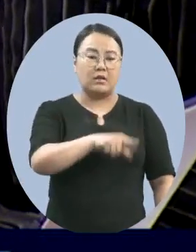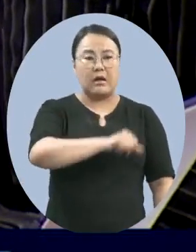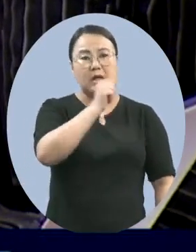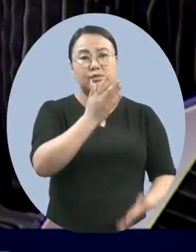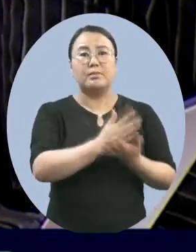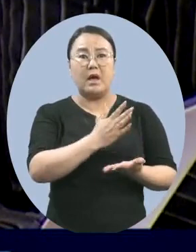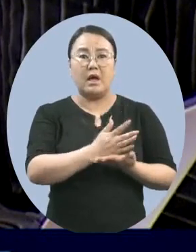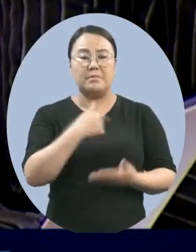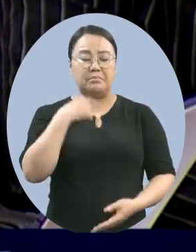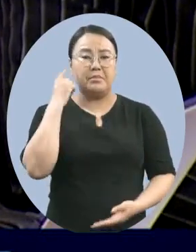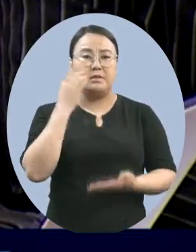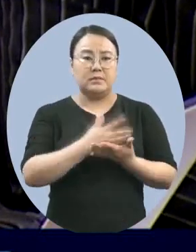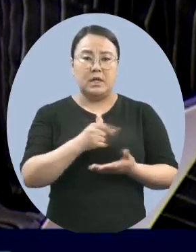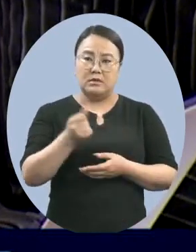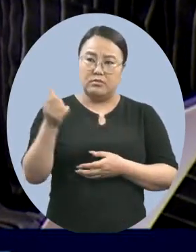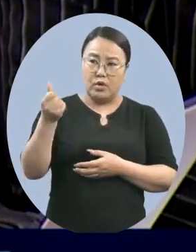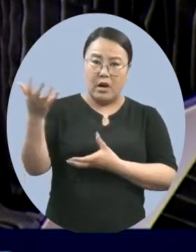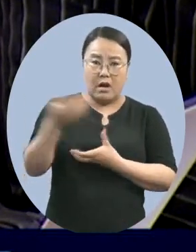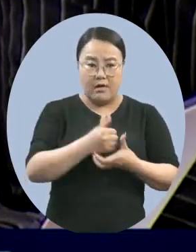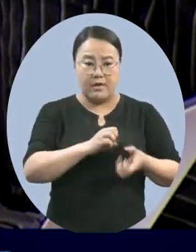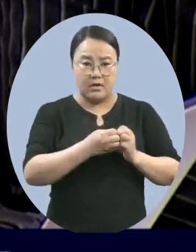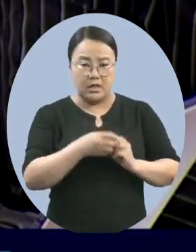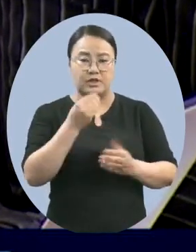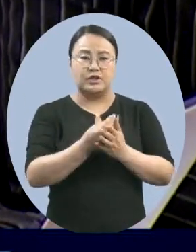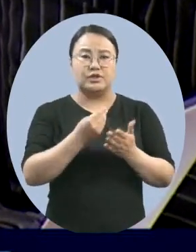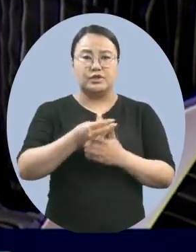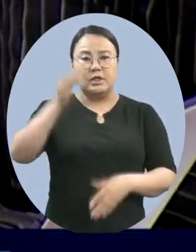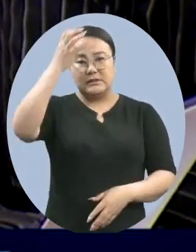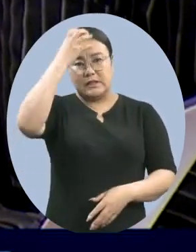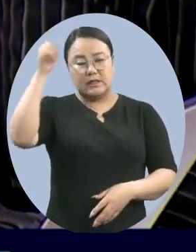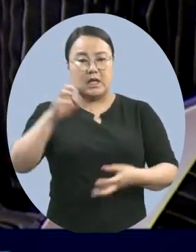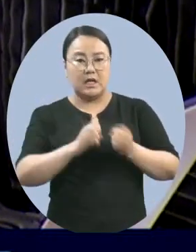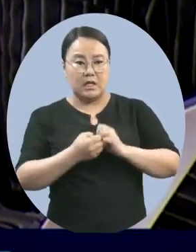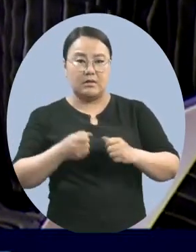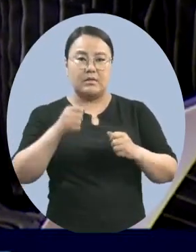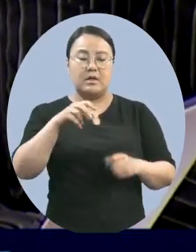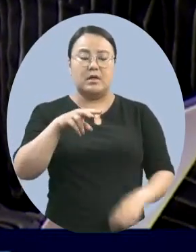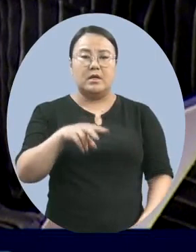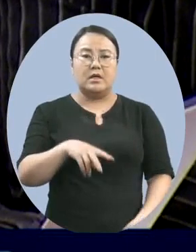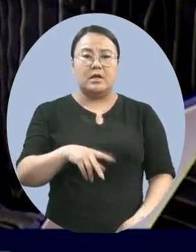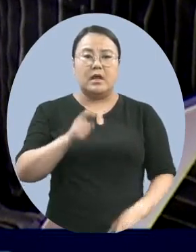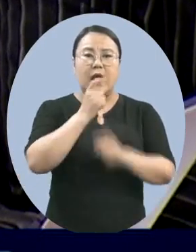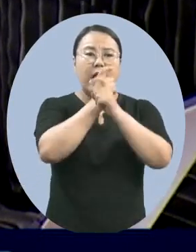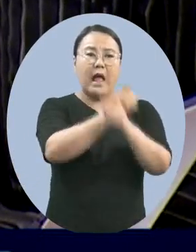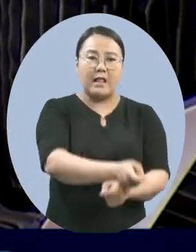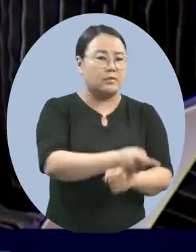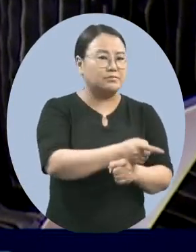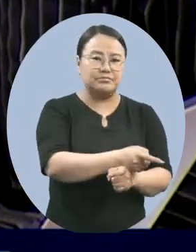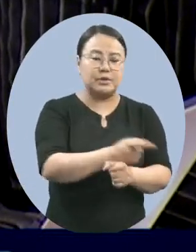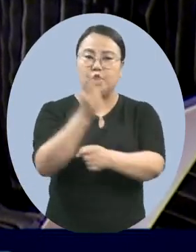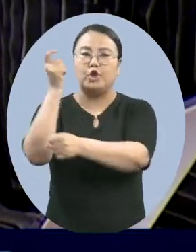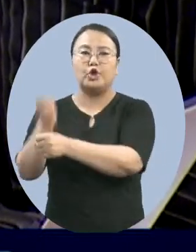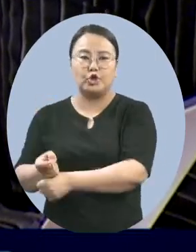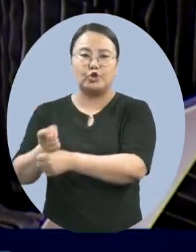байгаа. Гэхдээ энийг орж ирэхдээ тодорхой хэмжээгийн нөгөө нэг засгаас бариад байсан, өрөөл оодсон болгоод байсан халамжаас хөдөлмөрч